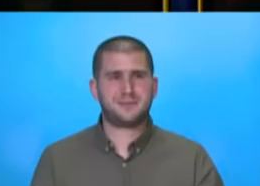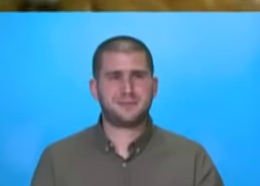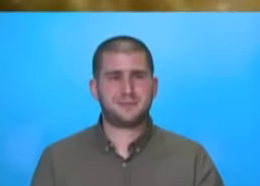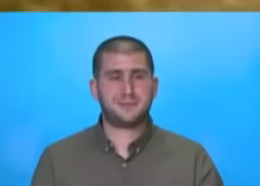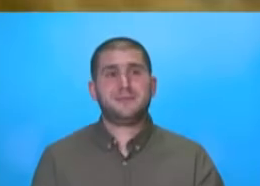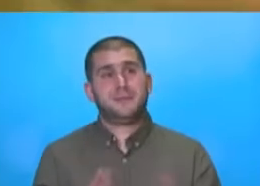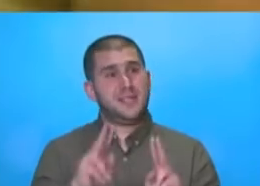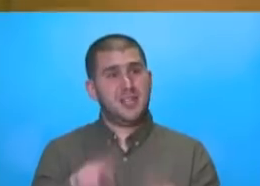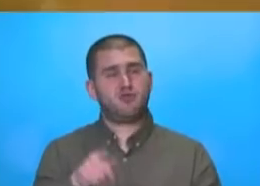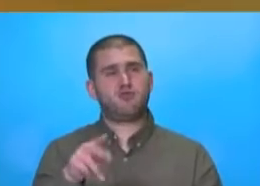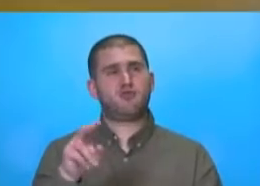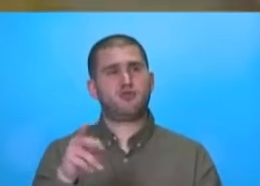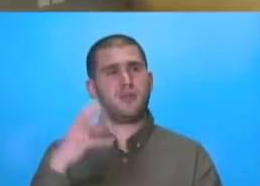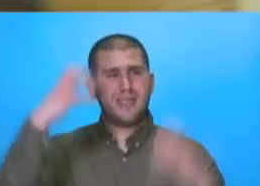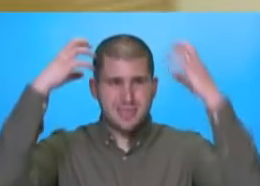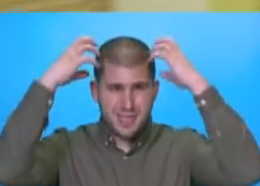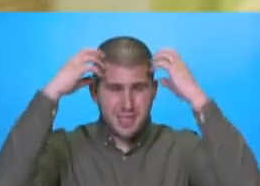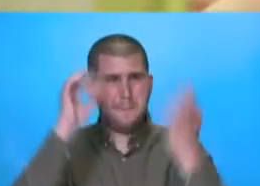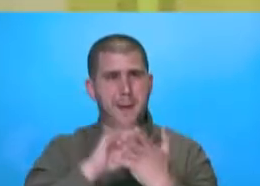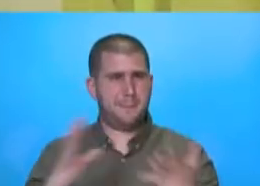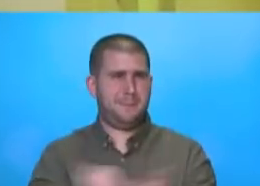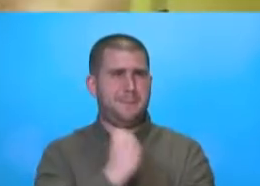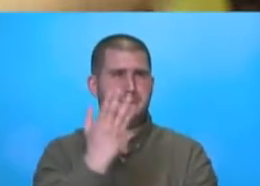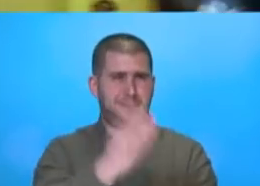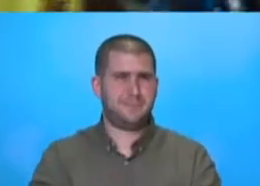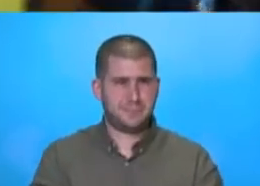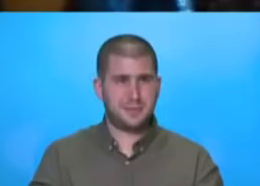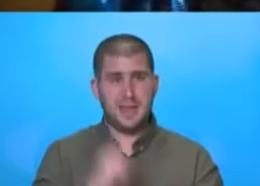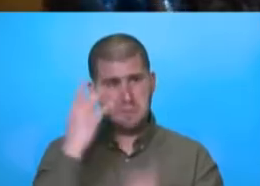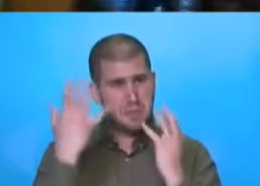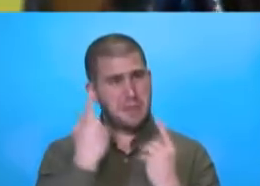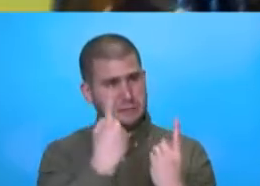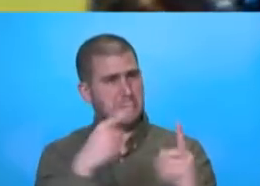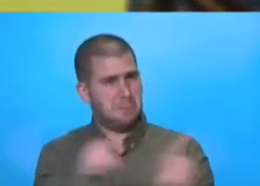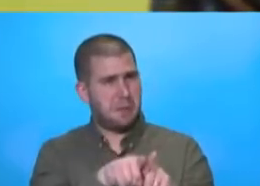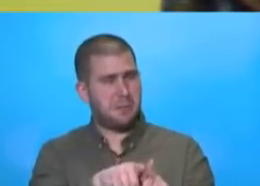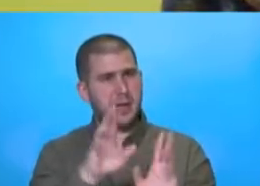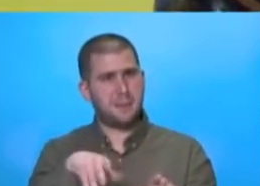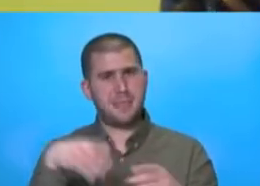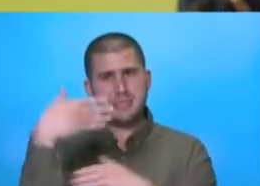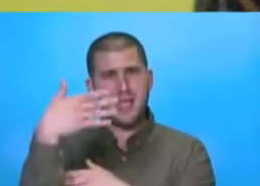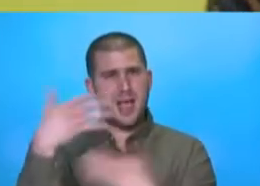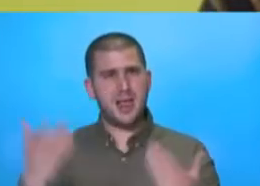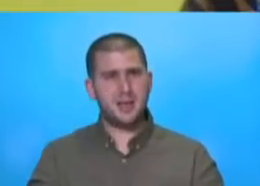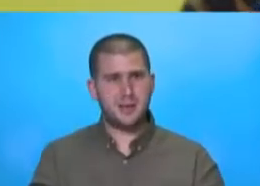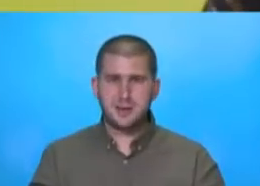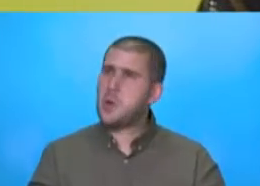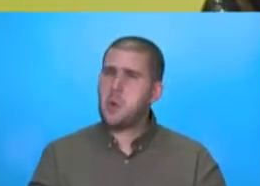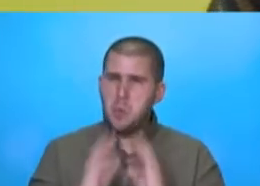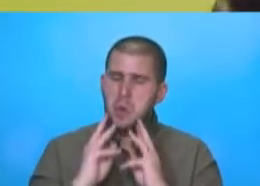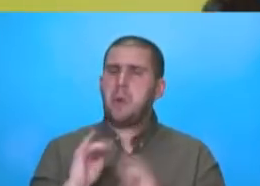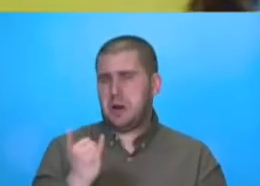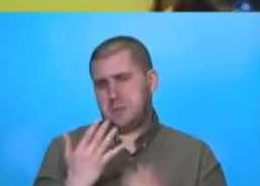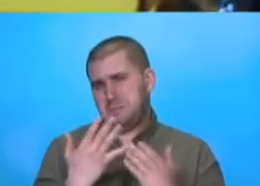יש פה את... אתה ברקע הניצחון, מדמיינת את עצמך עומדת ככה עם הדגל? וואי, כן,